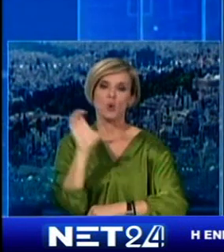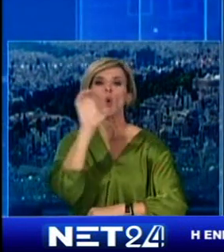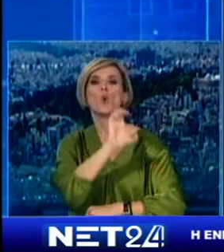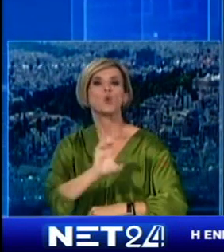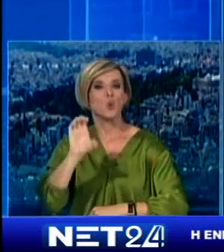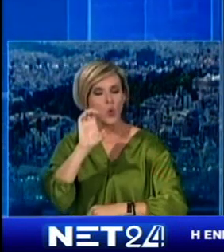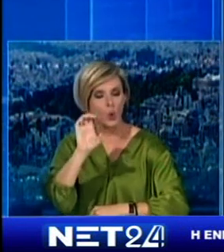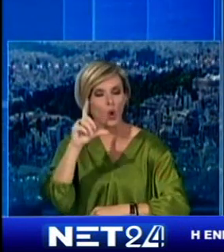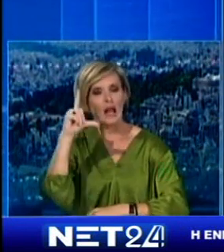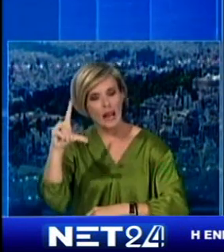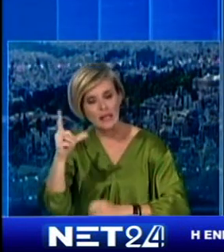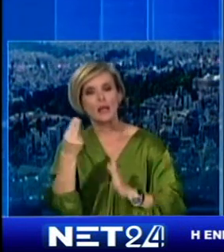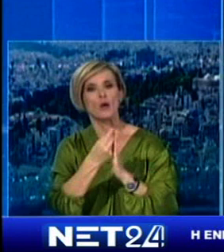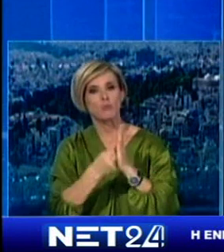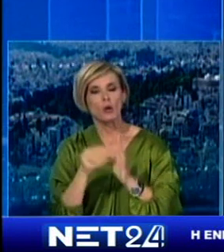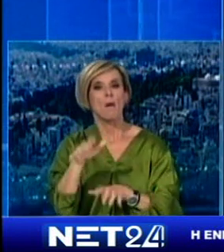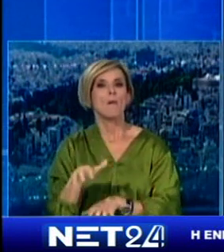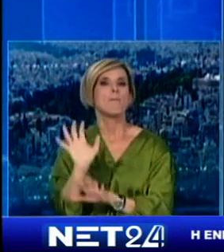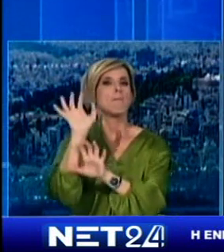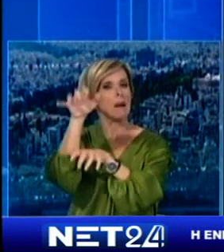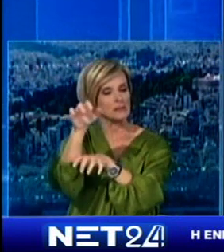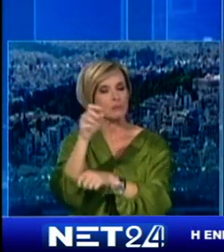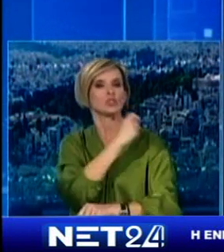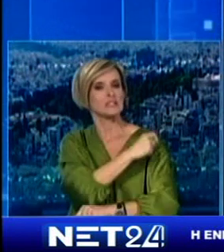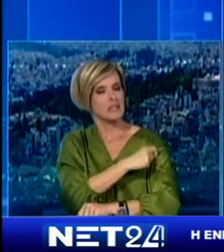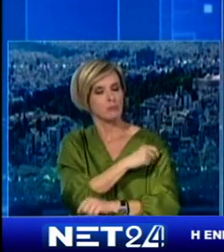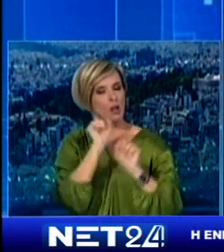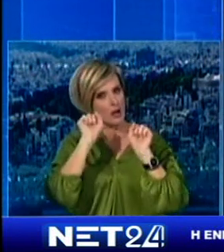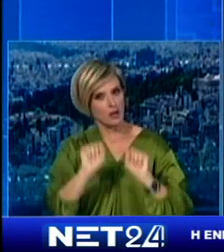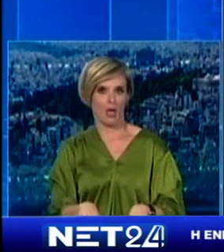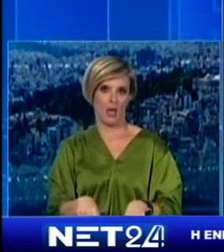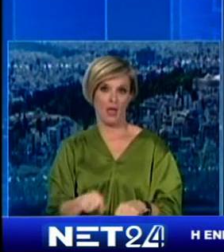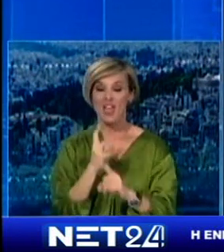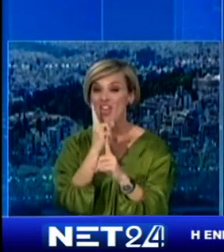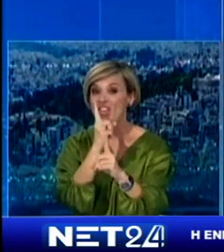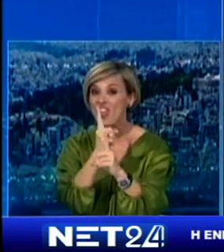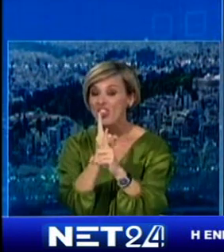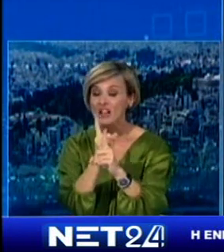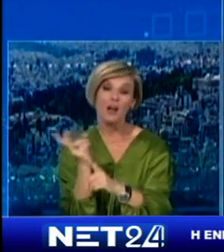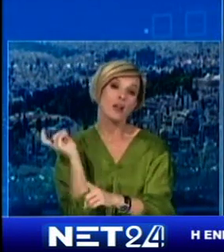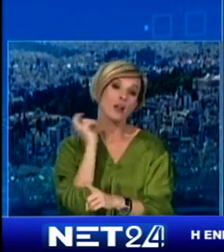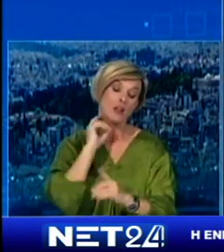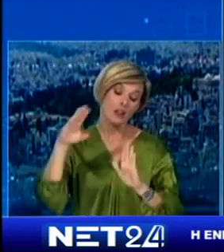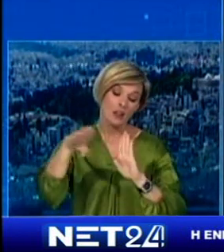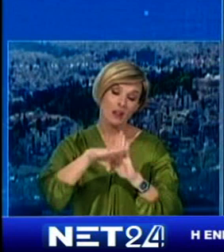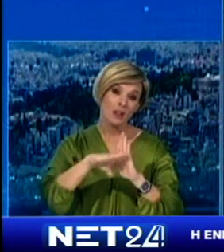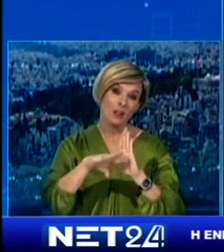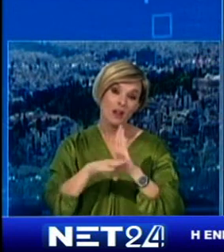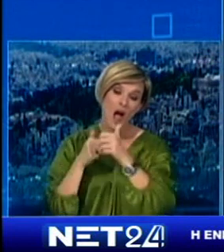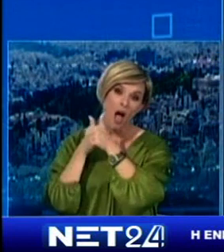League, Euro League και Basketball Champions League, σύμφωνα με τα ειδικά πρωτόκολλα των UEFA, FIBA και Euro